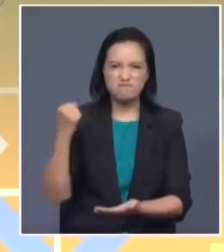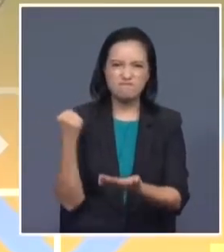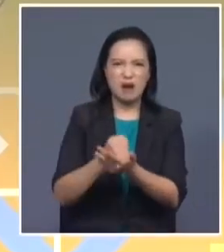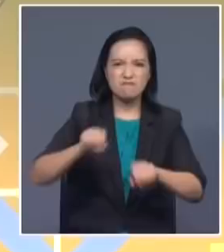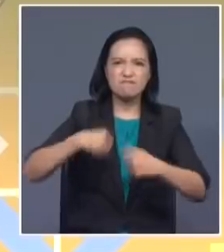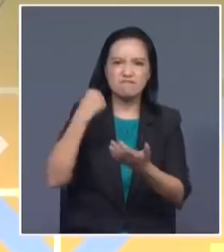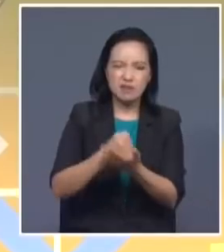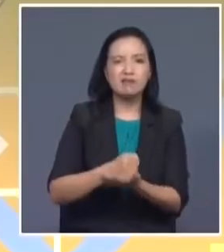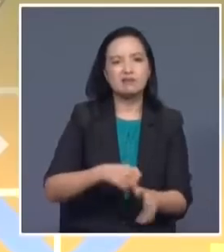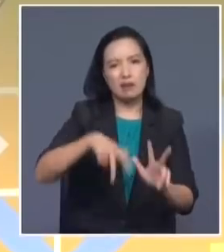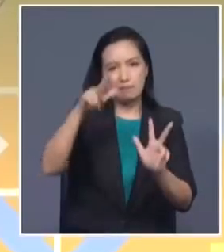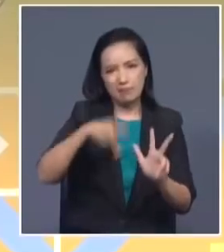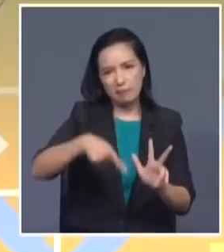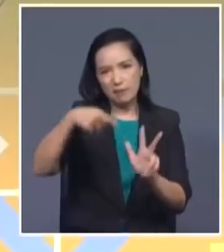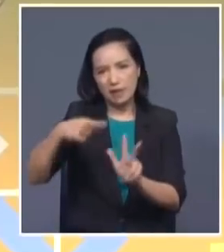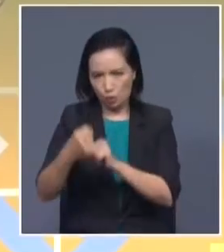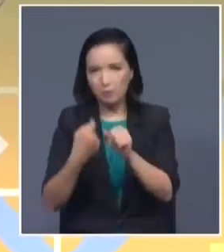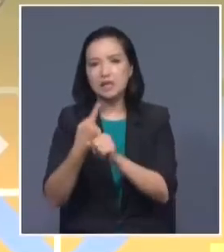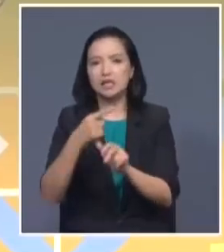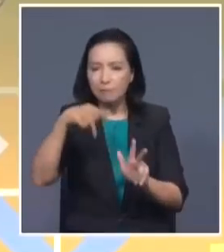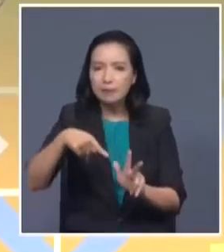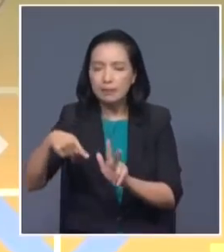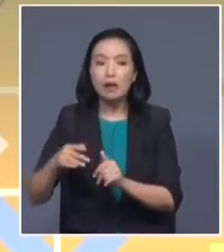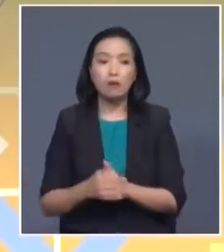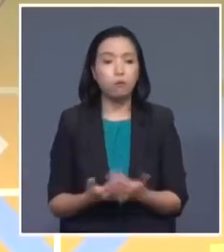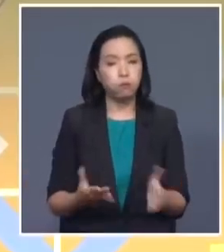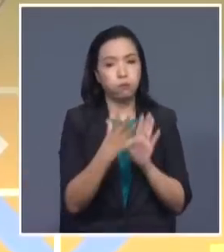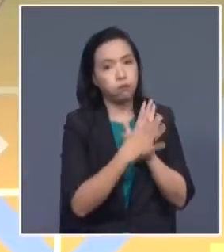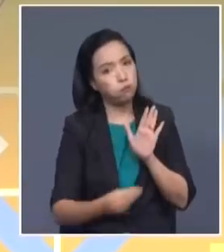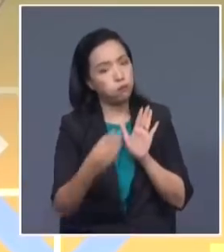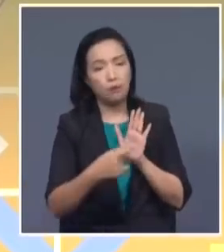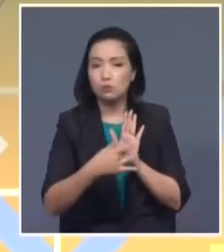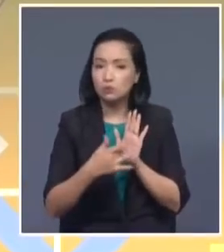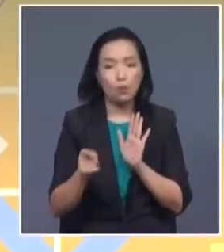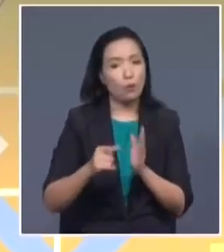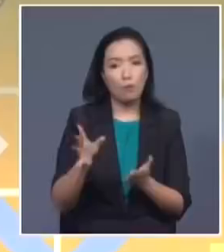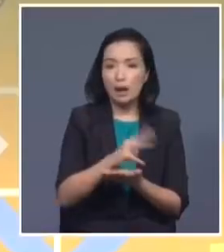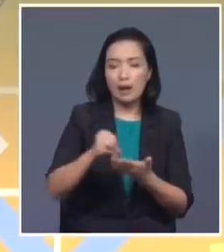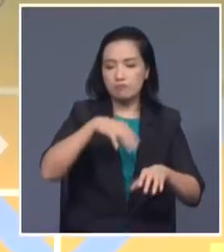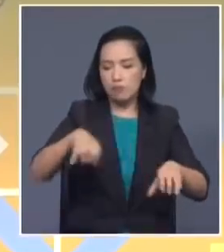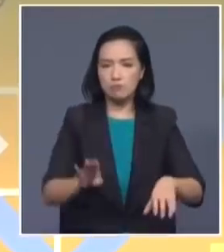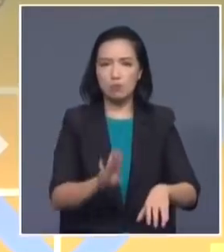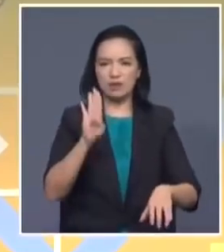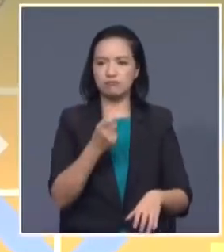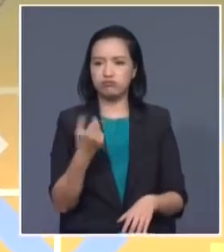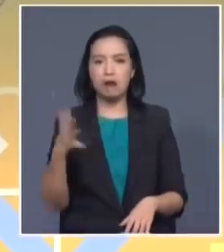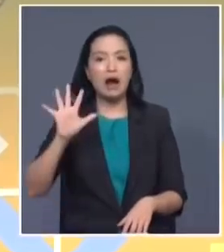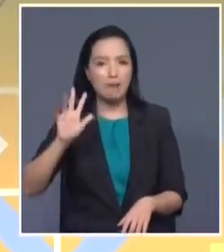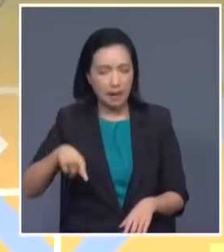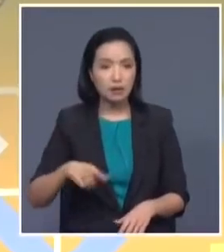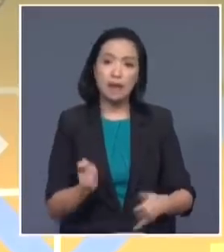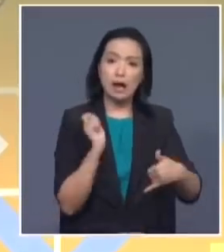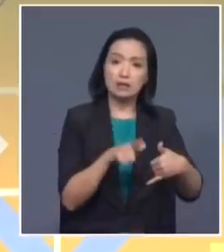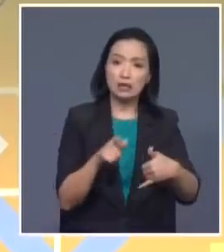าณ 3,000 ฉบับต่อปีและเกิดบริษัทตั้งใหม่ที่รับการถ่ายทอดเทคโนโลยีจากมหาวิทยาลัย 5,000 บริษัทรวมถึงมีการจ้างง